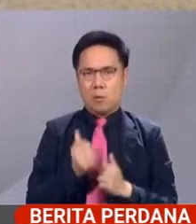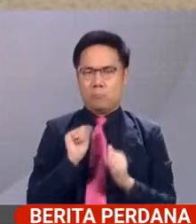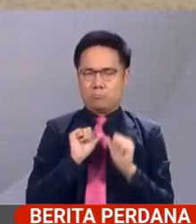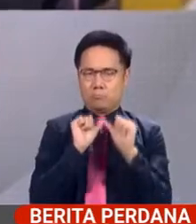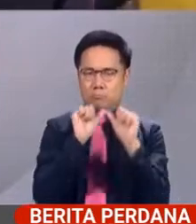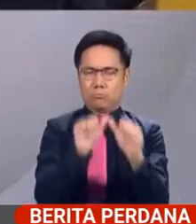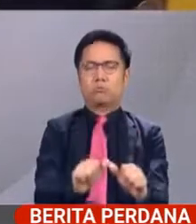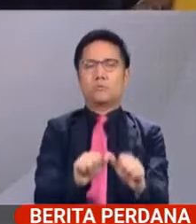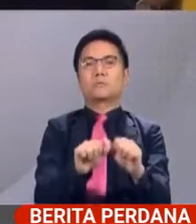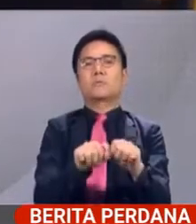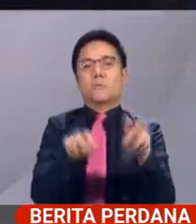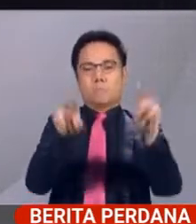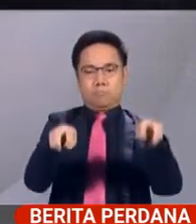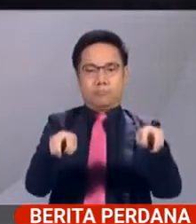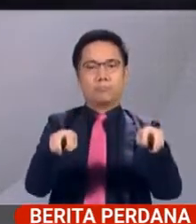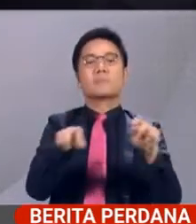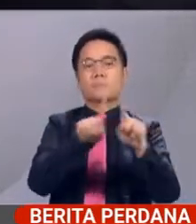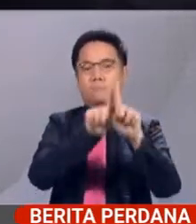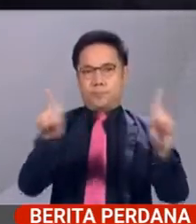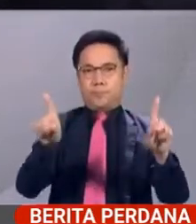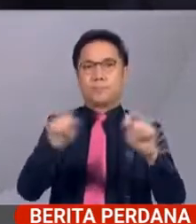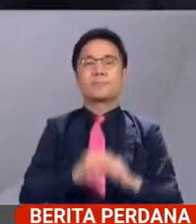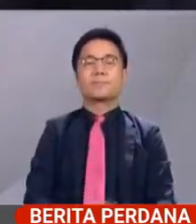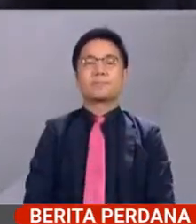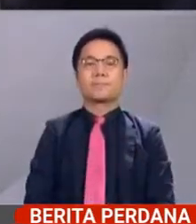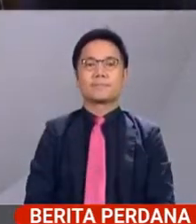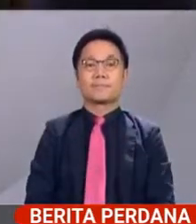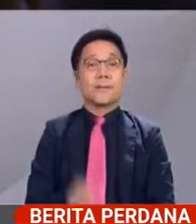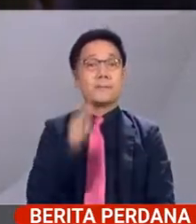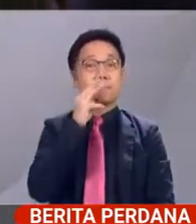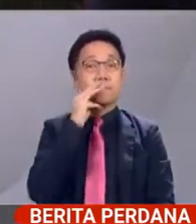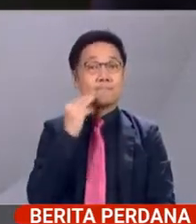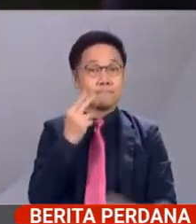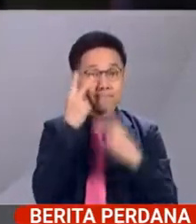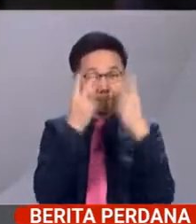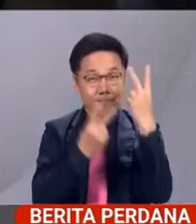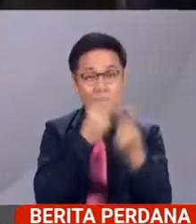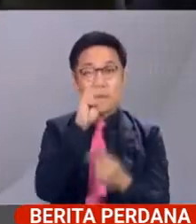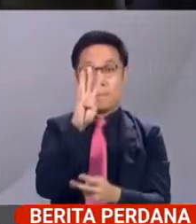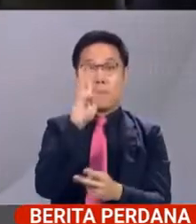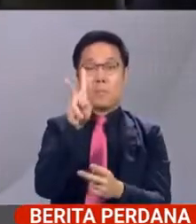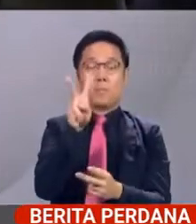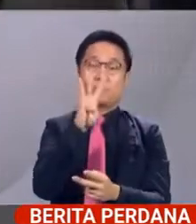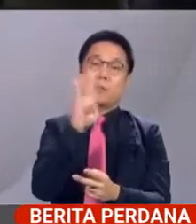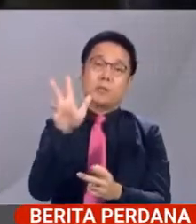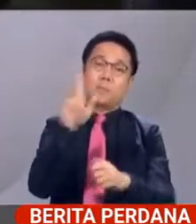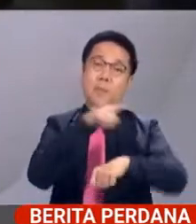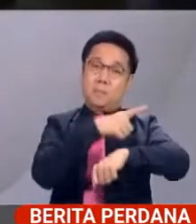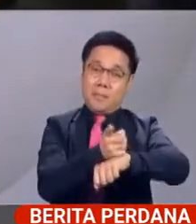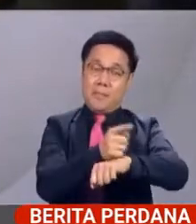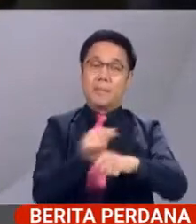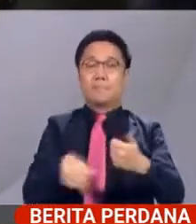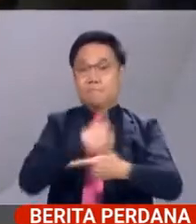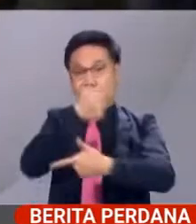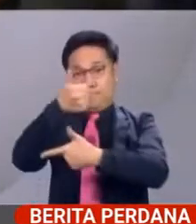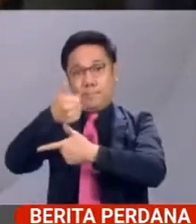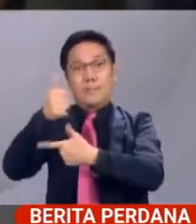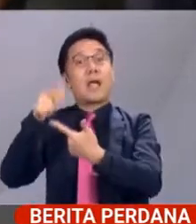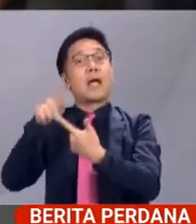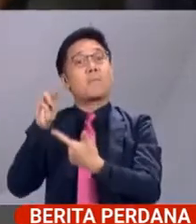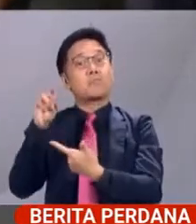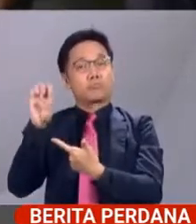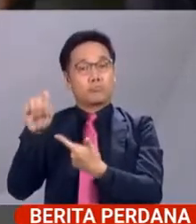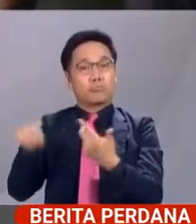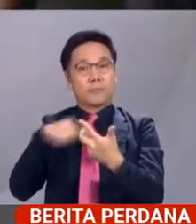dikekalkan. Lawatan Perdana Menteri kira-kira 45 minit ke sekolah itu turut diiringi Menteri Kanan Pendidikan Dr. Mohd Razi Jidin dan